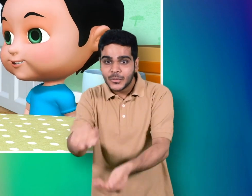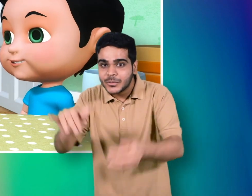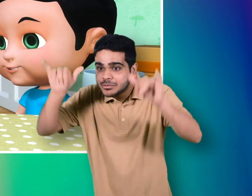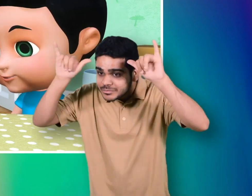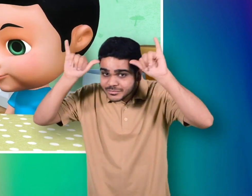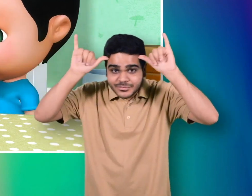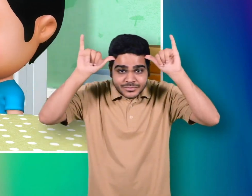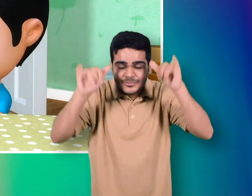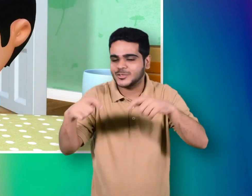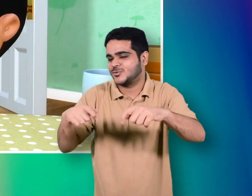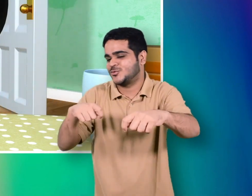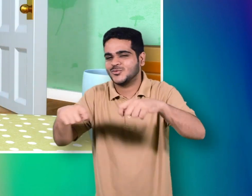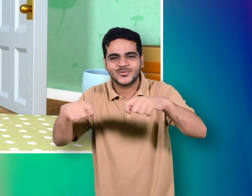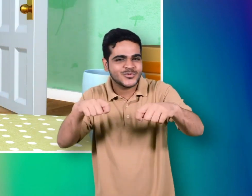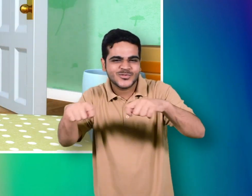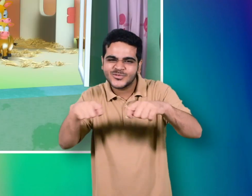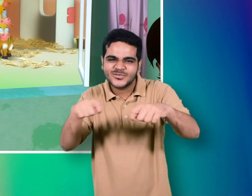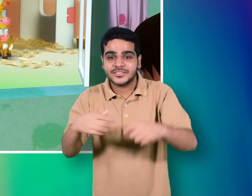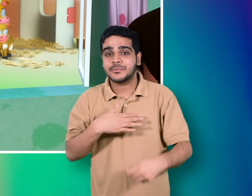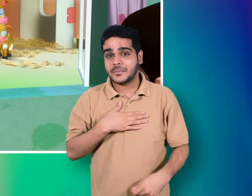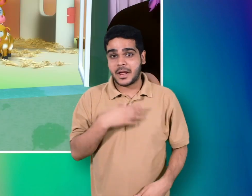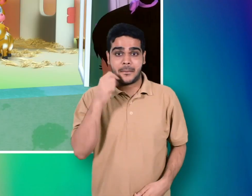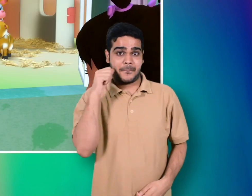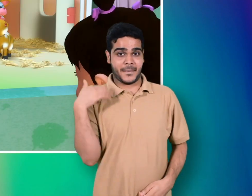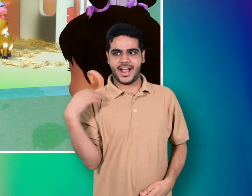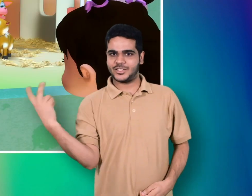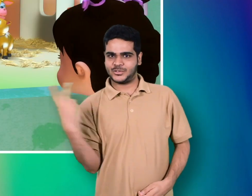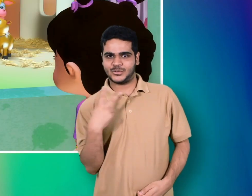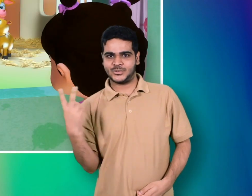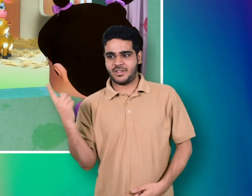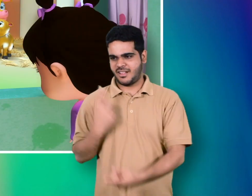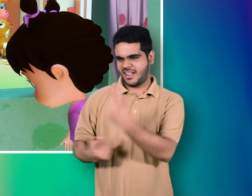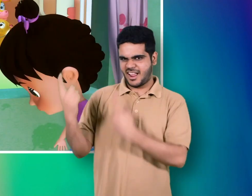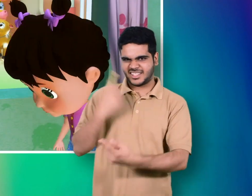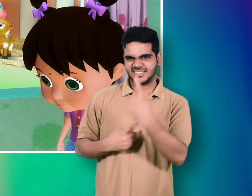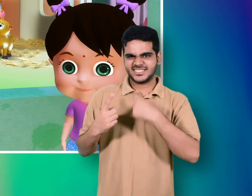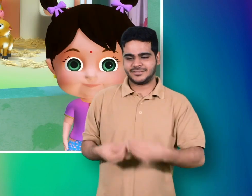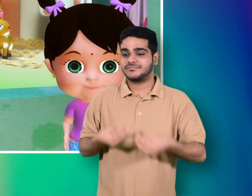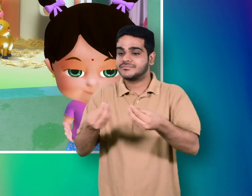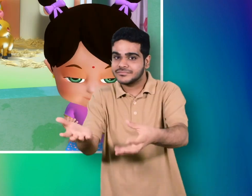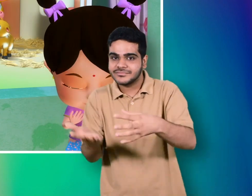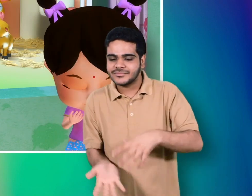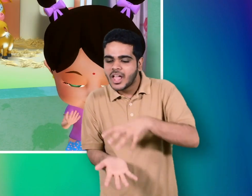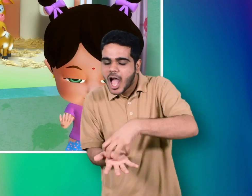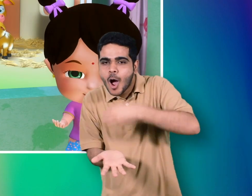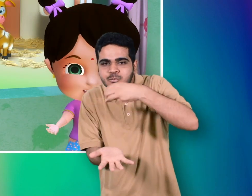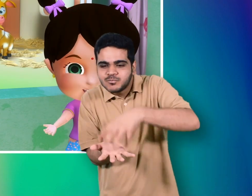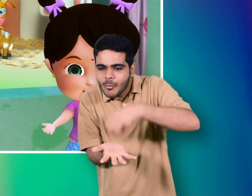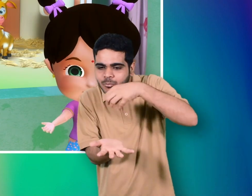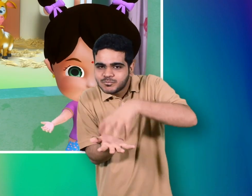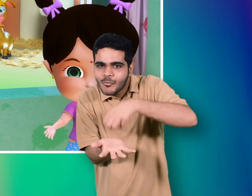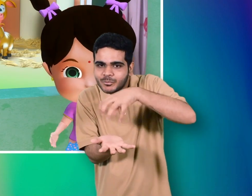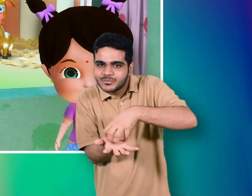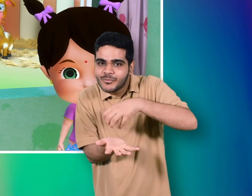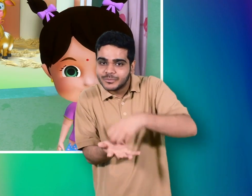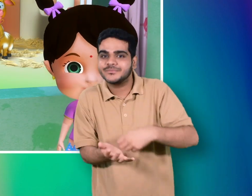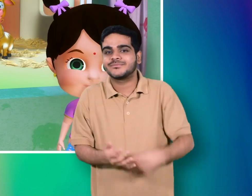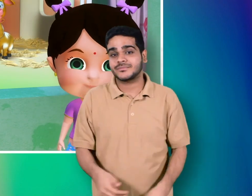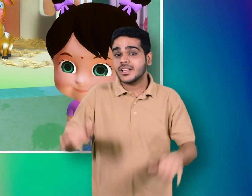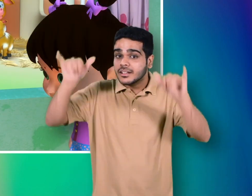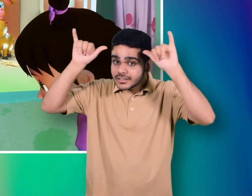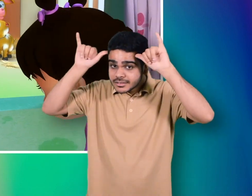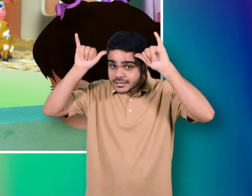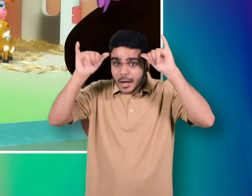कबरा है, प्यारा इसका बछड़ा है, घास खिलाते इनको मिलकर मैं और मेरा